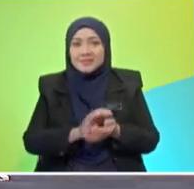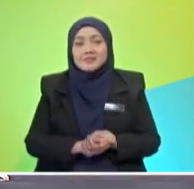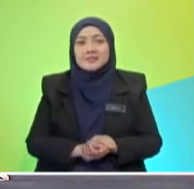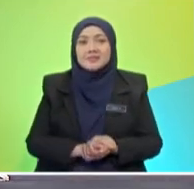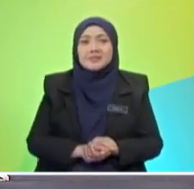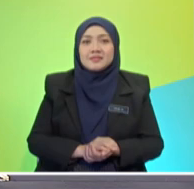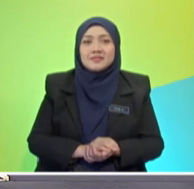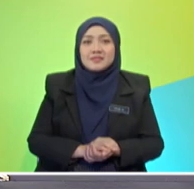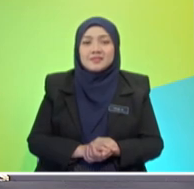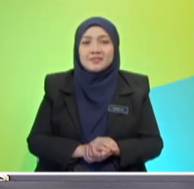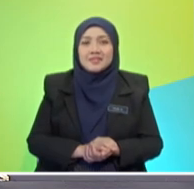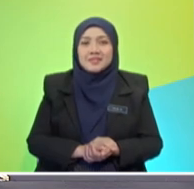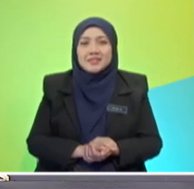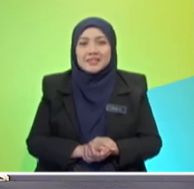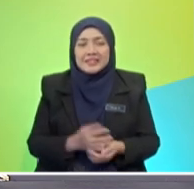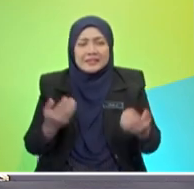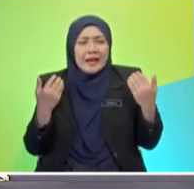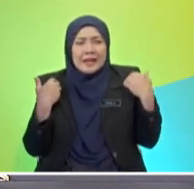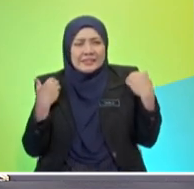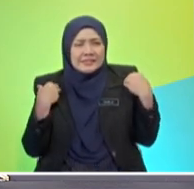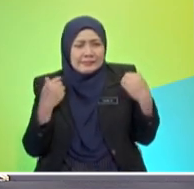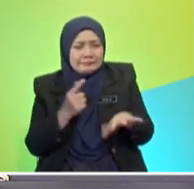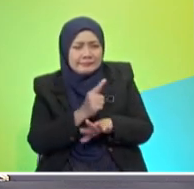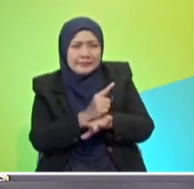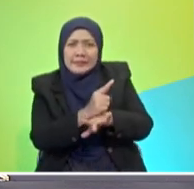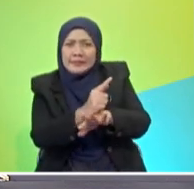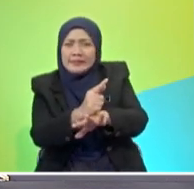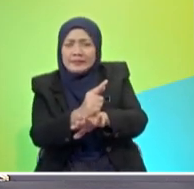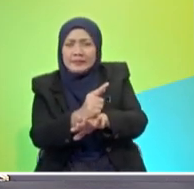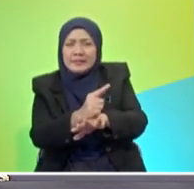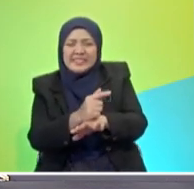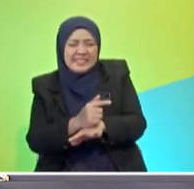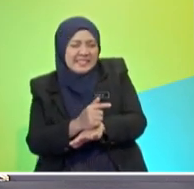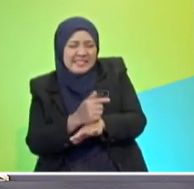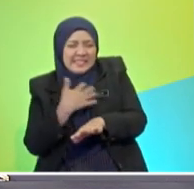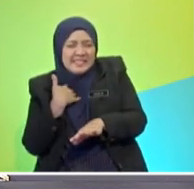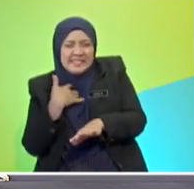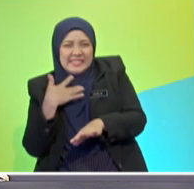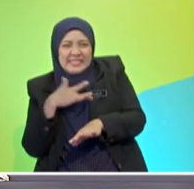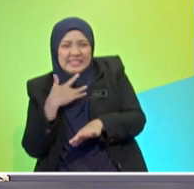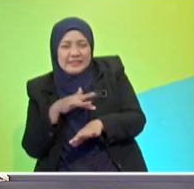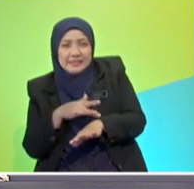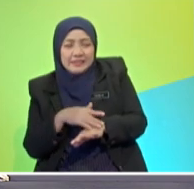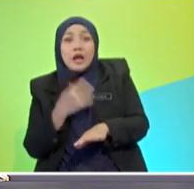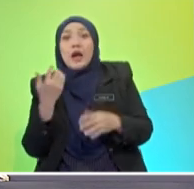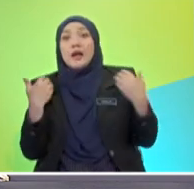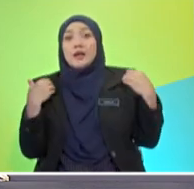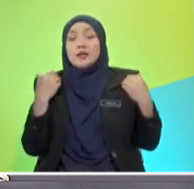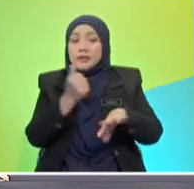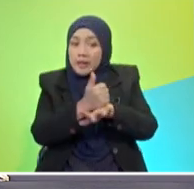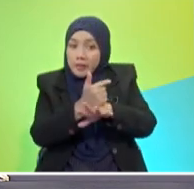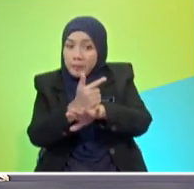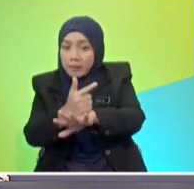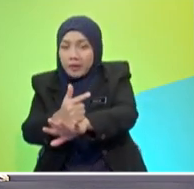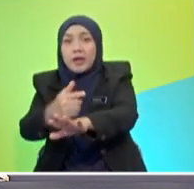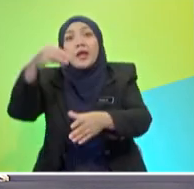ada ada apa lipas tu, cikgu? Ada lipas dalam bekas. Okey, bekas tu nampak macam bekas tertutup, cikgu.